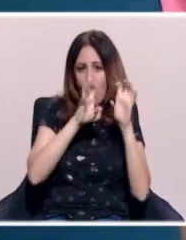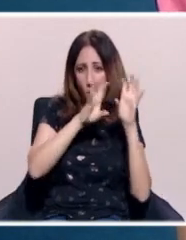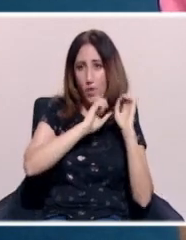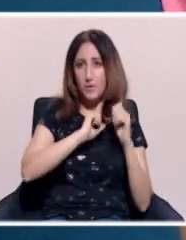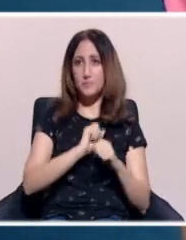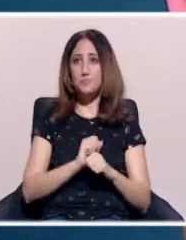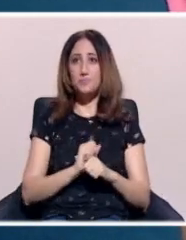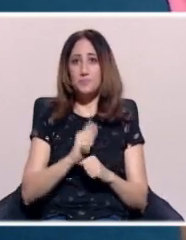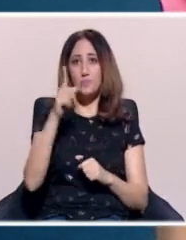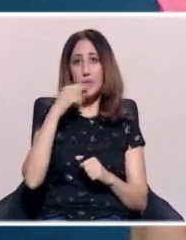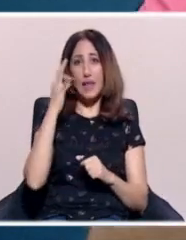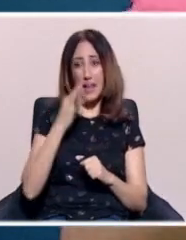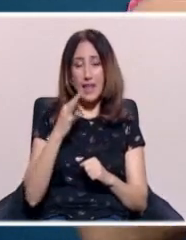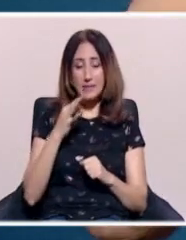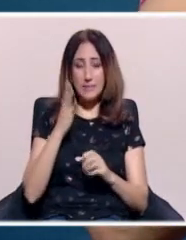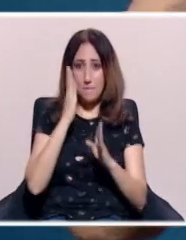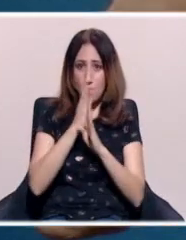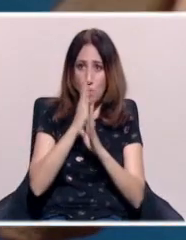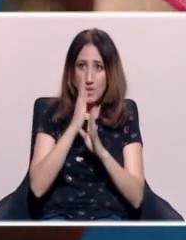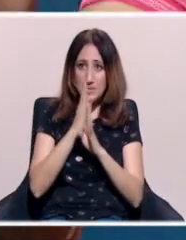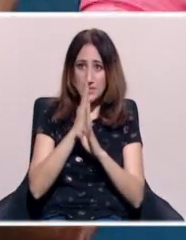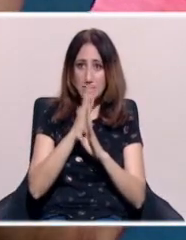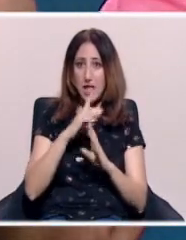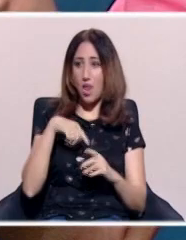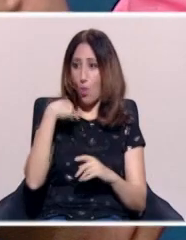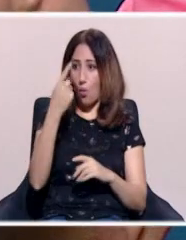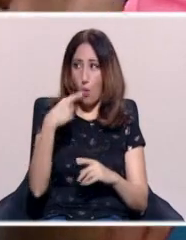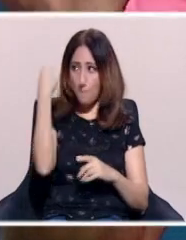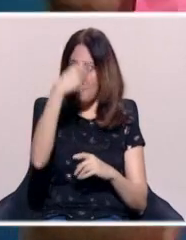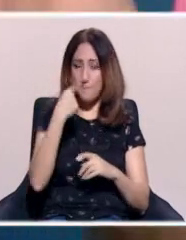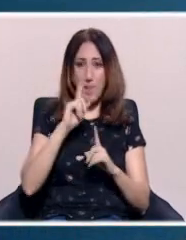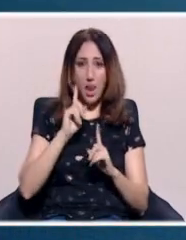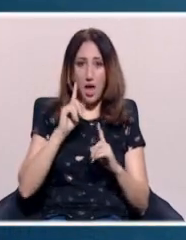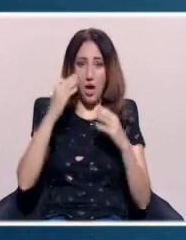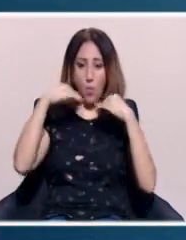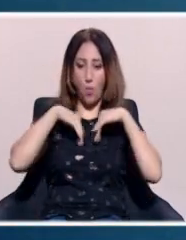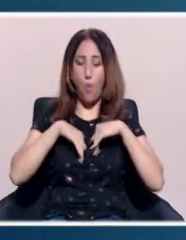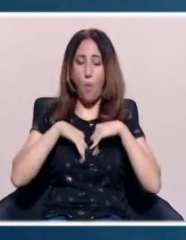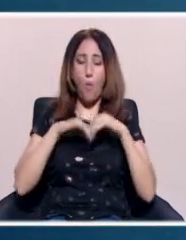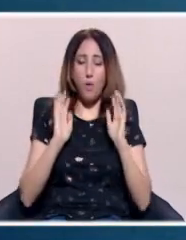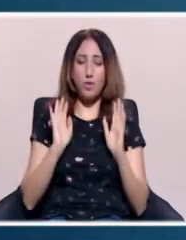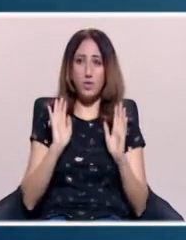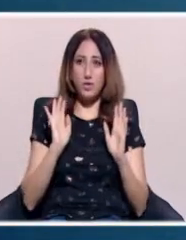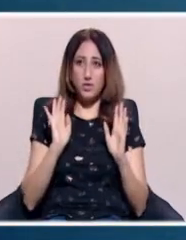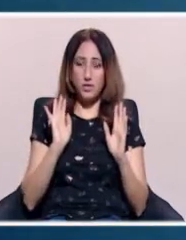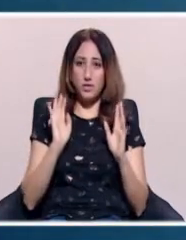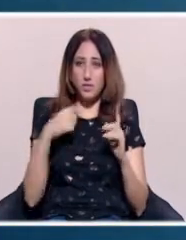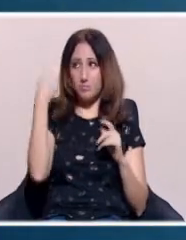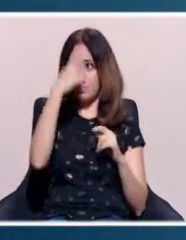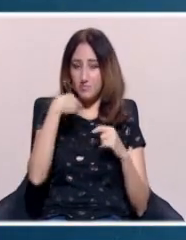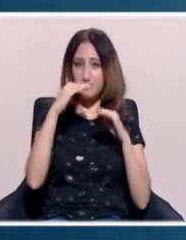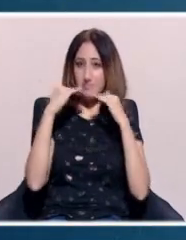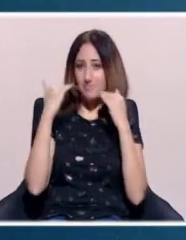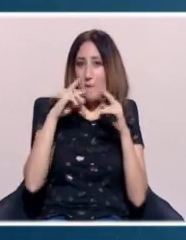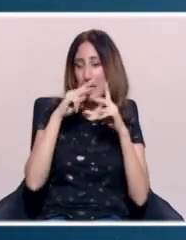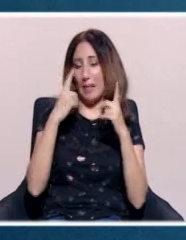وكان يجب على الممثل ان ما يبينش ده خالص خالص خالص، اللي يبان هو اللي بيظهر